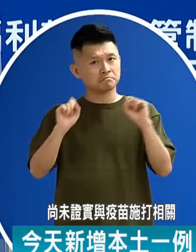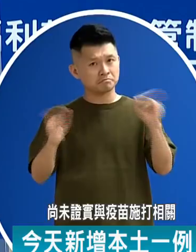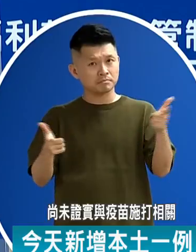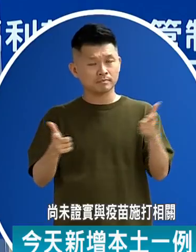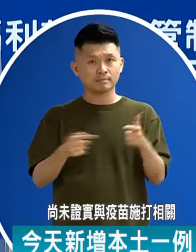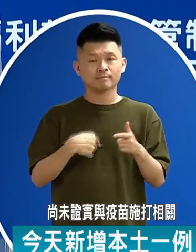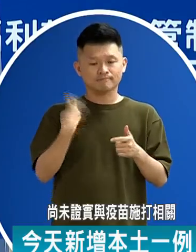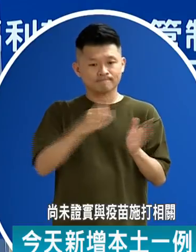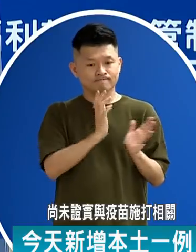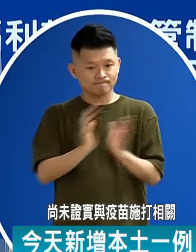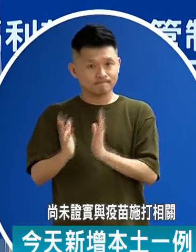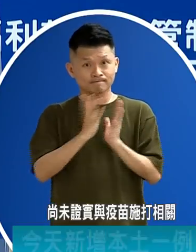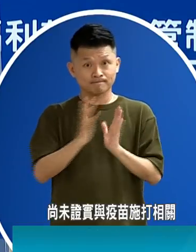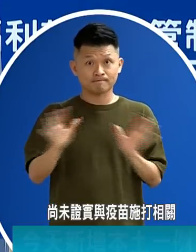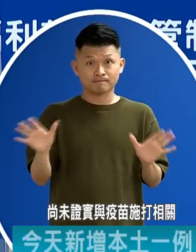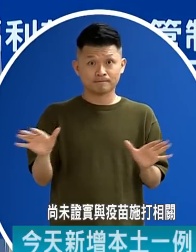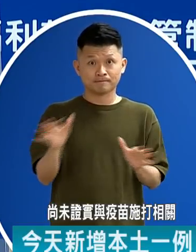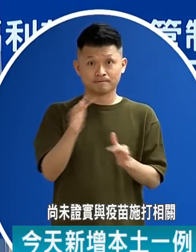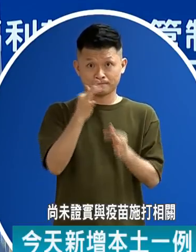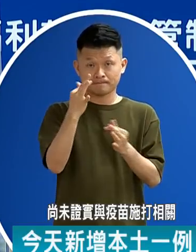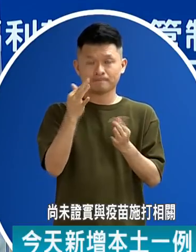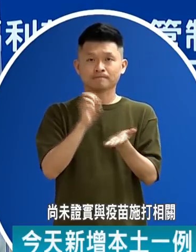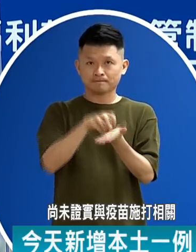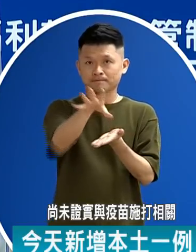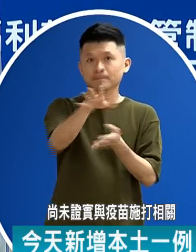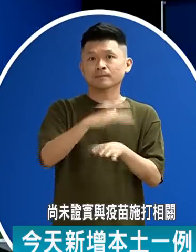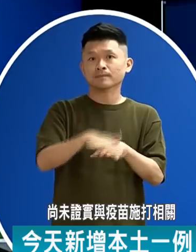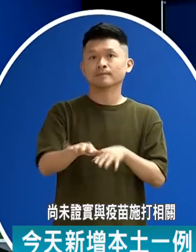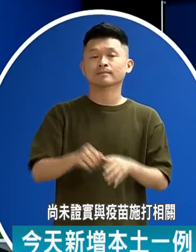微整理一下，再跟大家做报告。